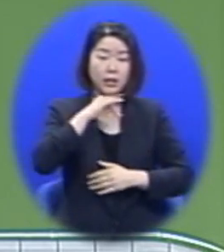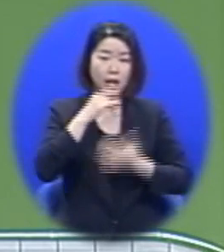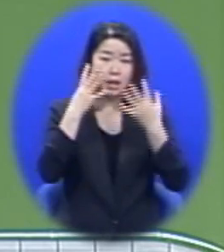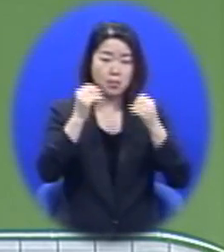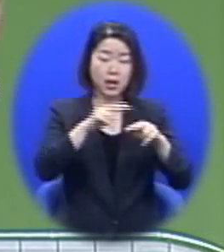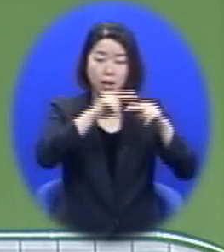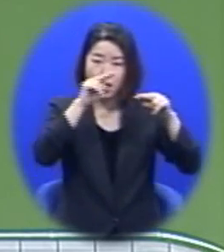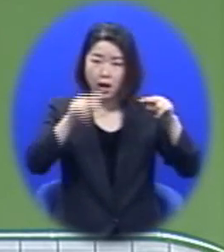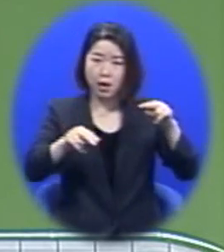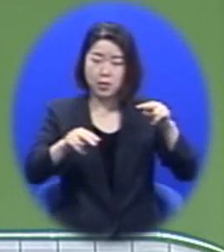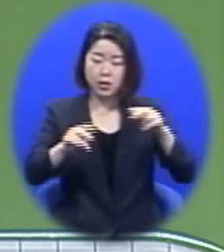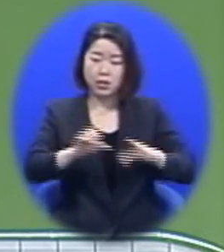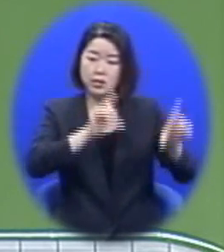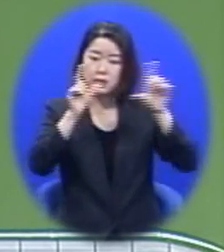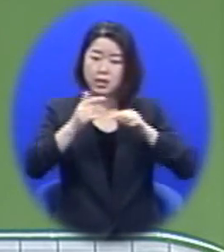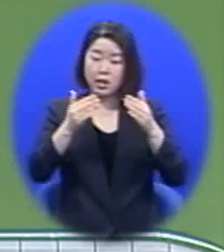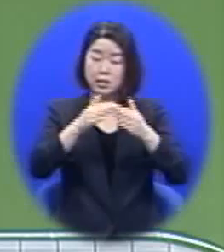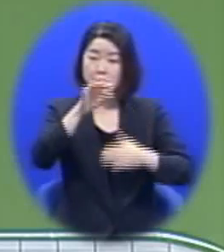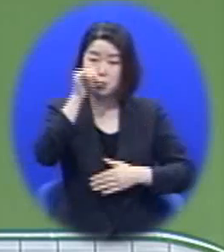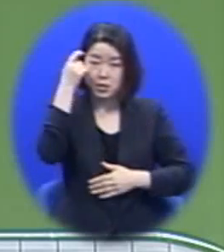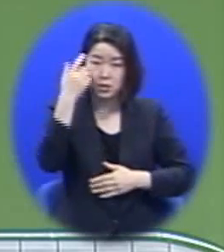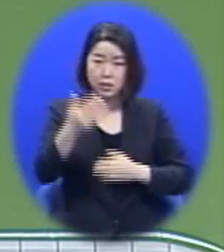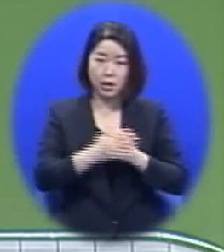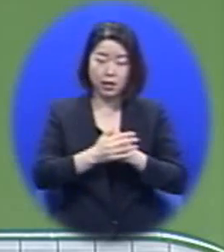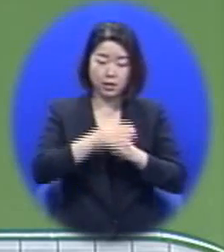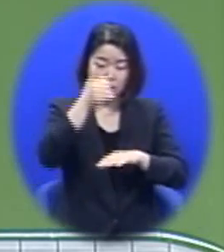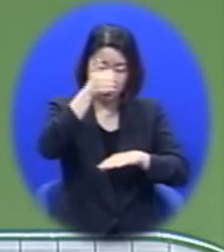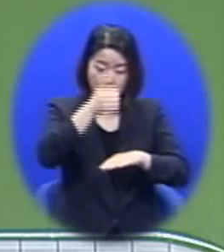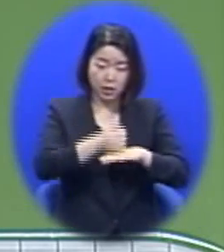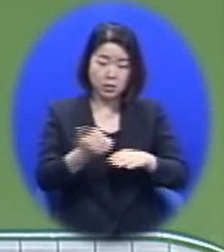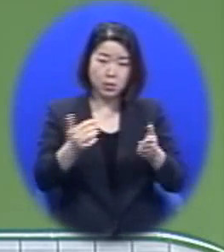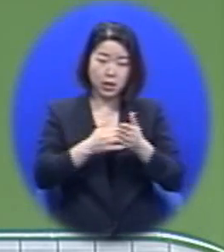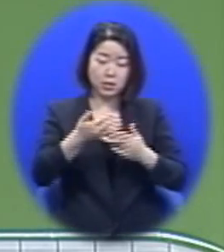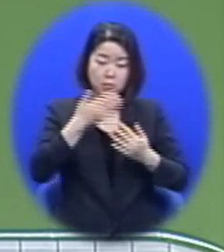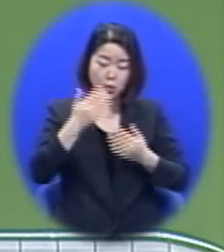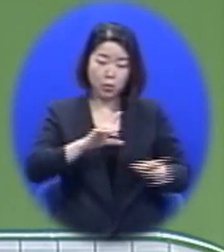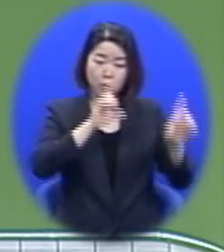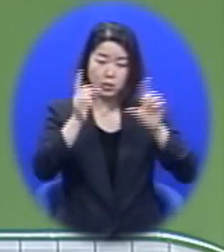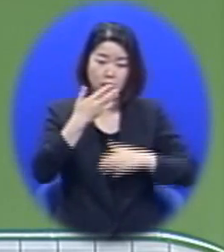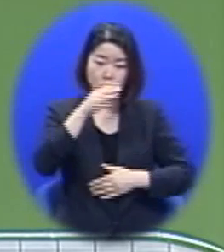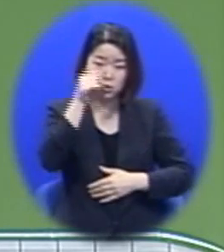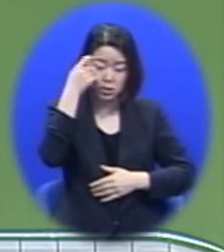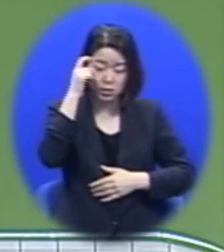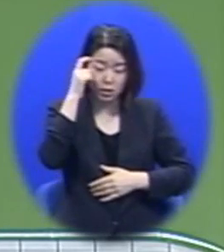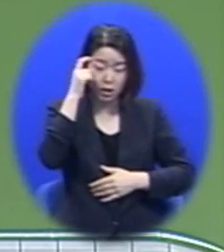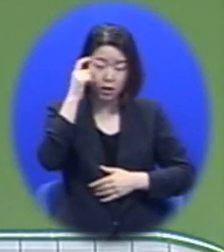나는 살 집이 있을까? 나는 끝까지 먹고 살 수 있는 그런 사람이 될 수 있을까?